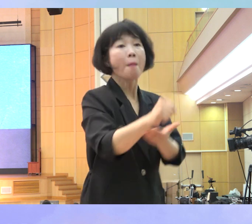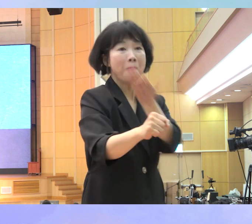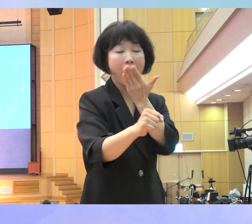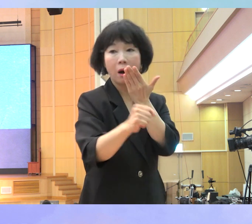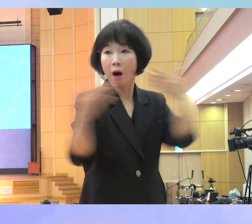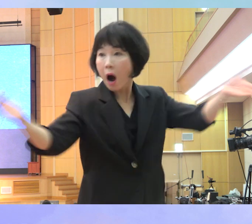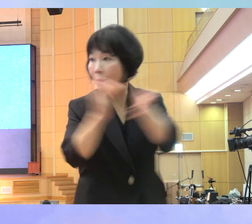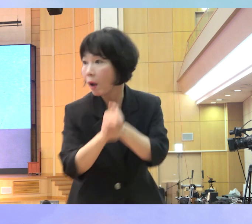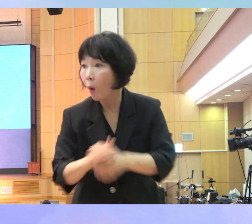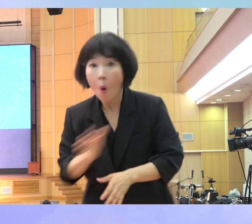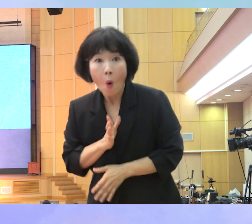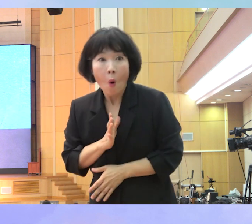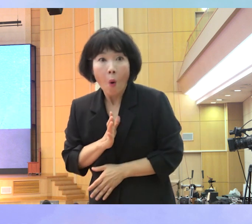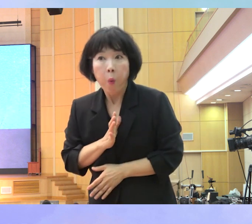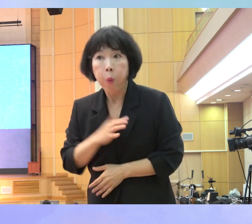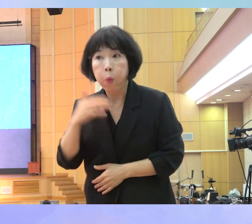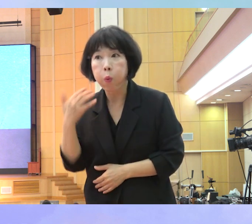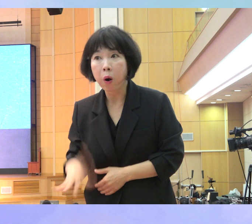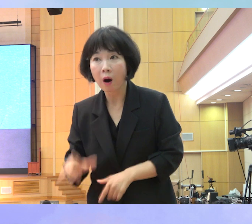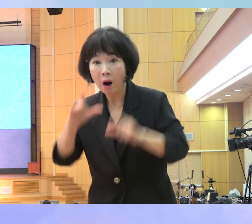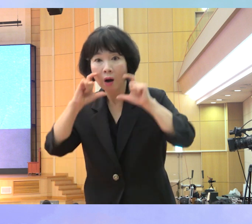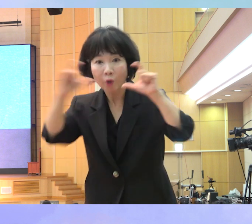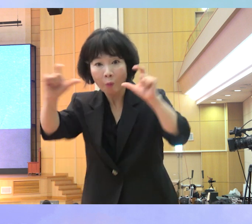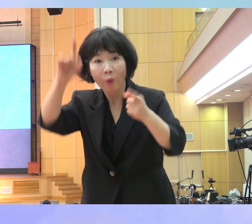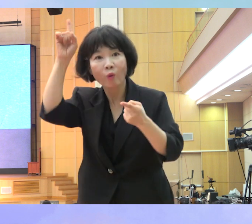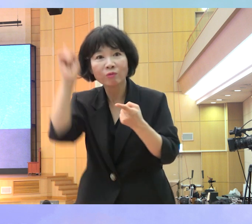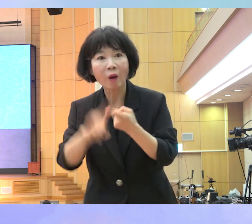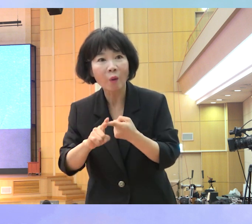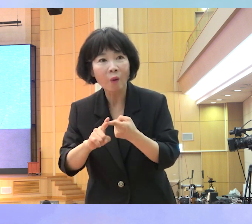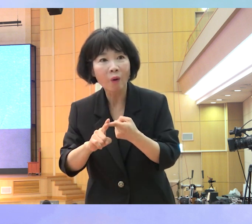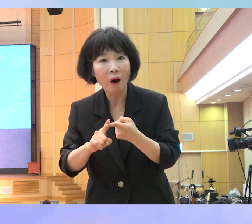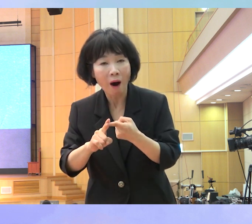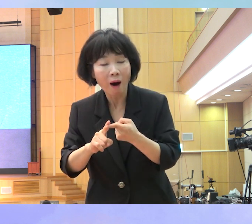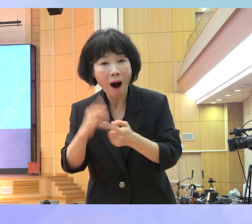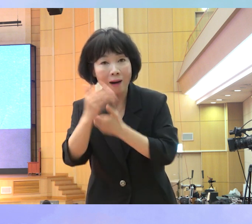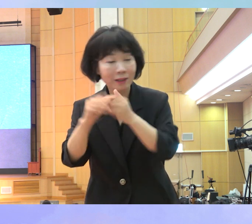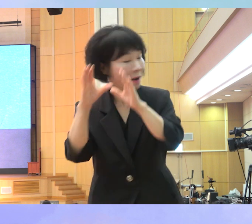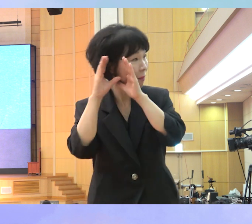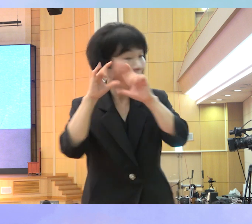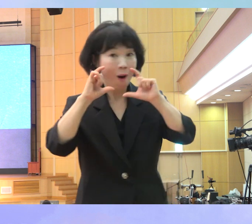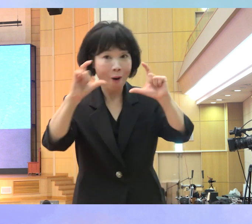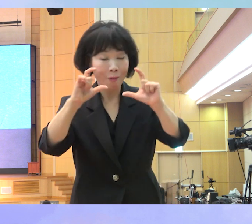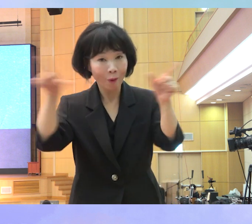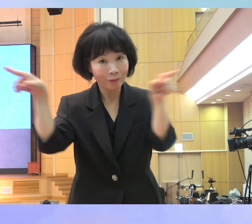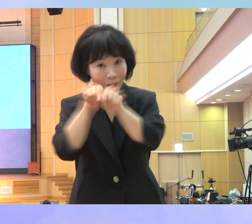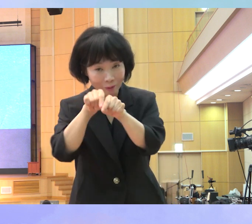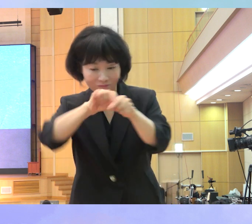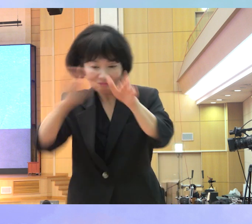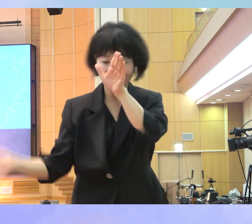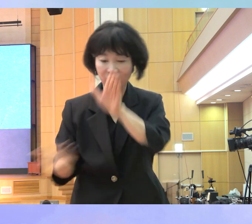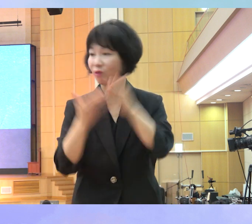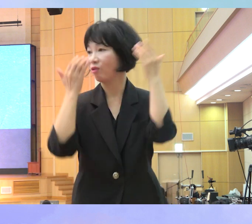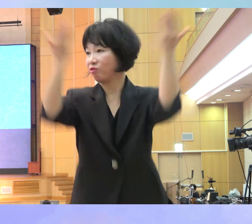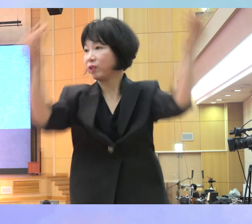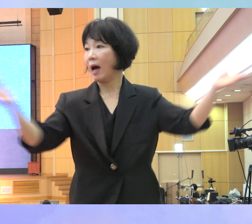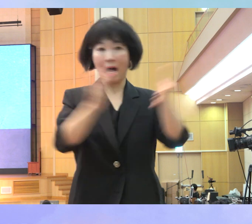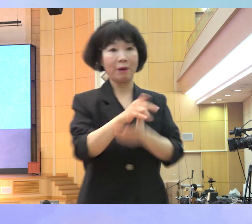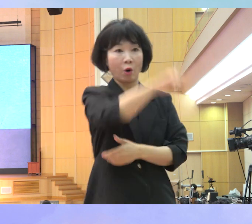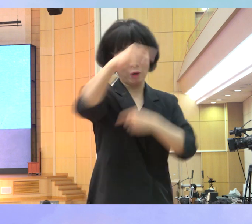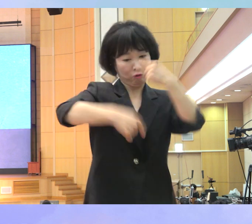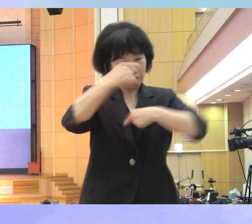선포해버리면 네가 그렇게 명령한 대로 내가 듣고 뭐 하리니? 행하리니.